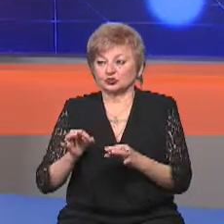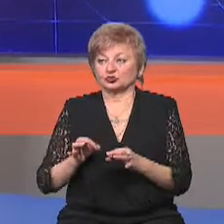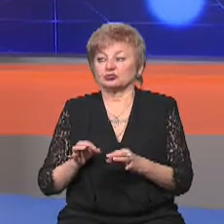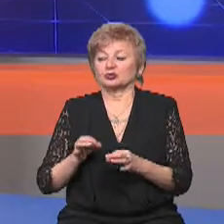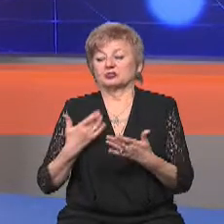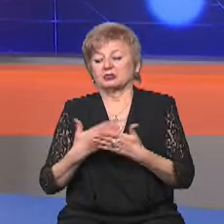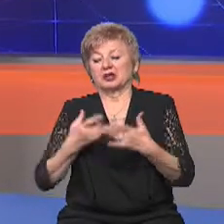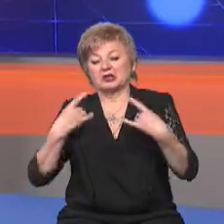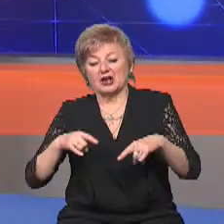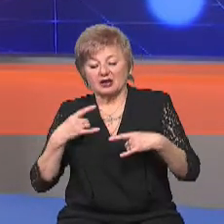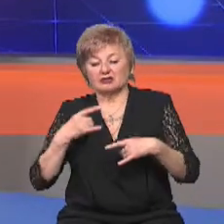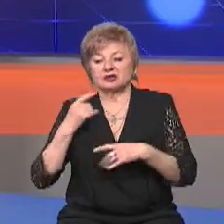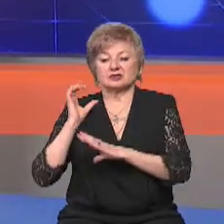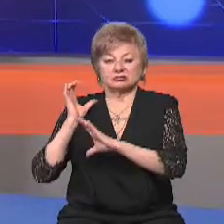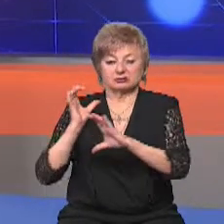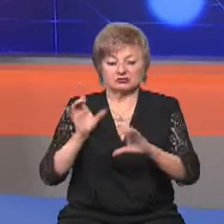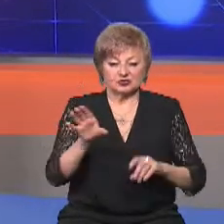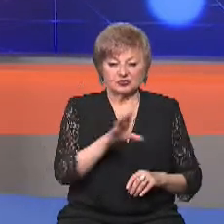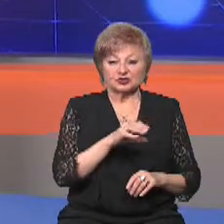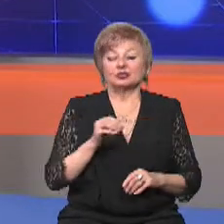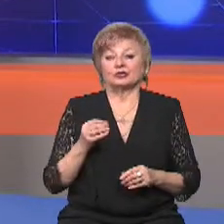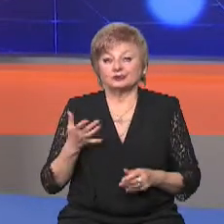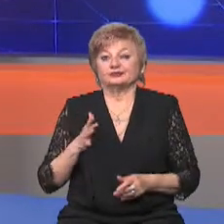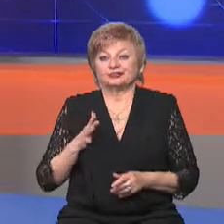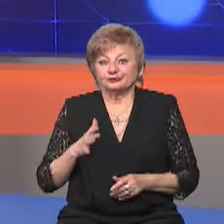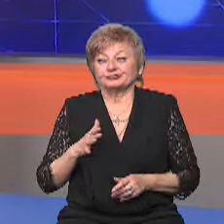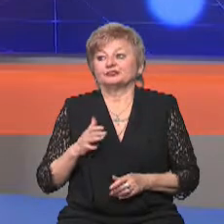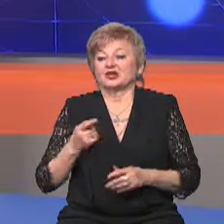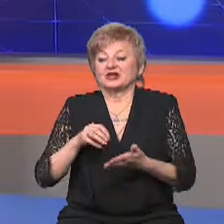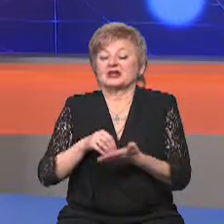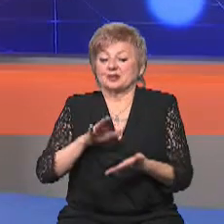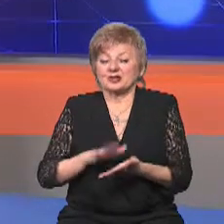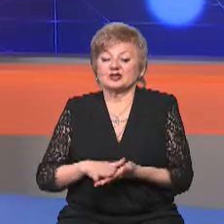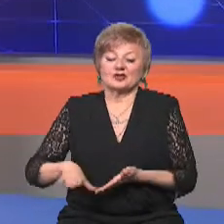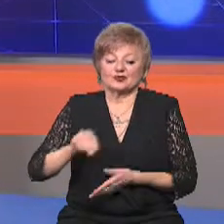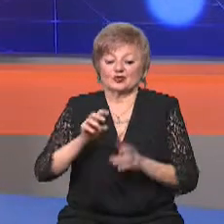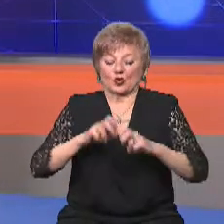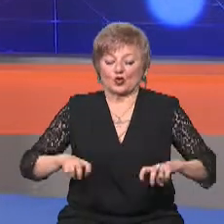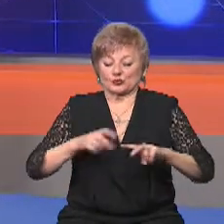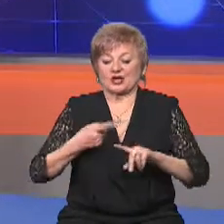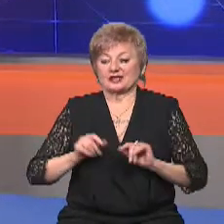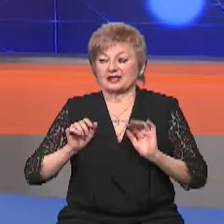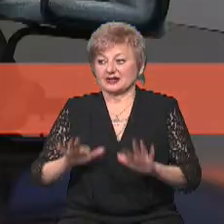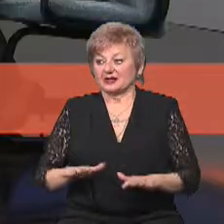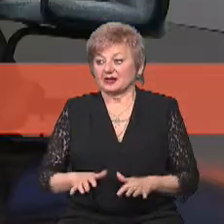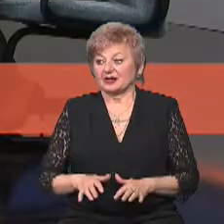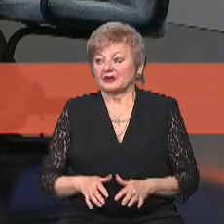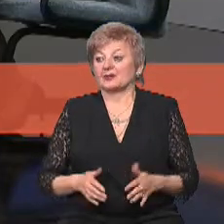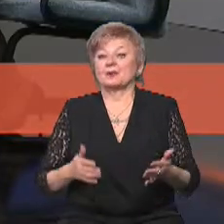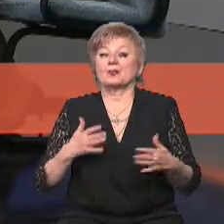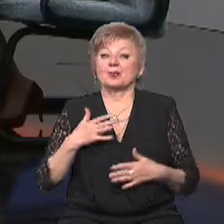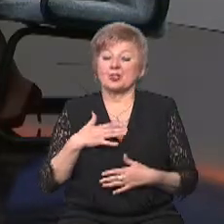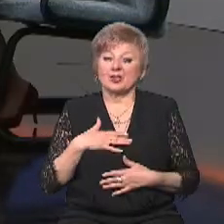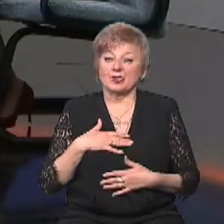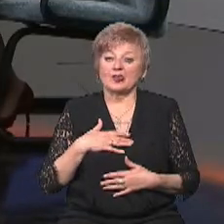масової інформації, телекамери приходили і відповідно фіксували розгляд цих справ. Ну, ми маємо сьогодні вже